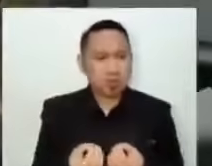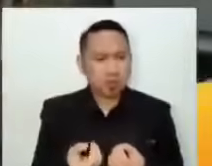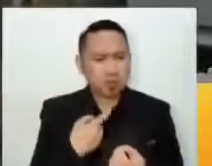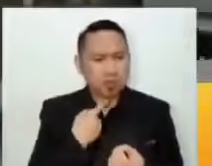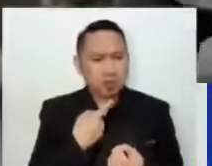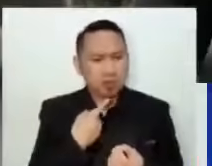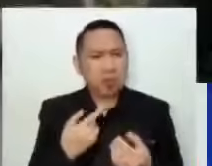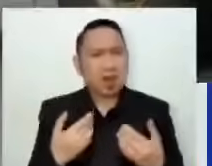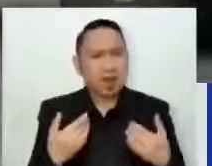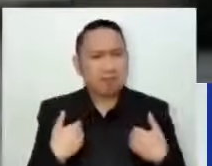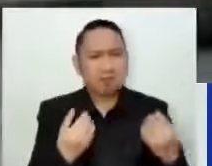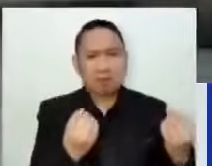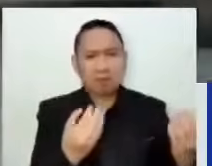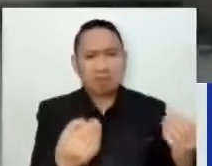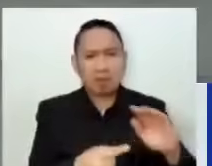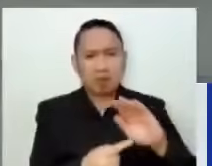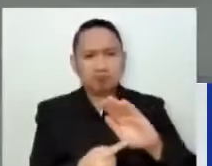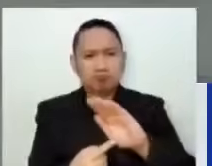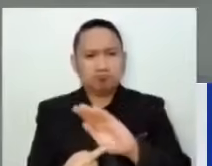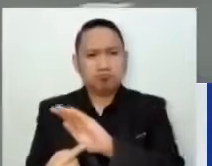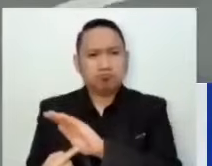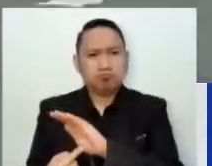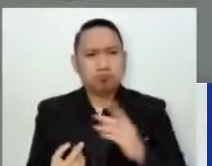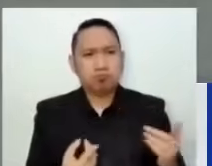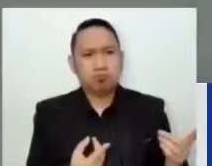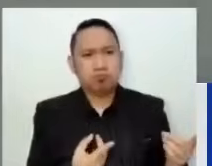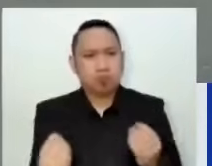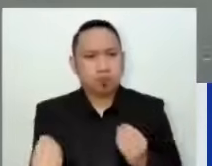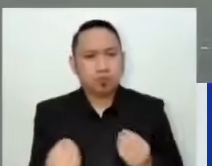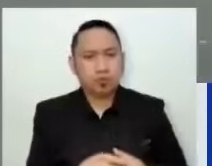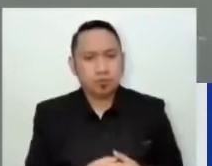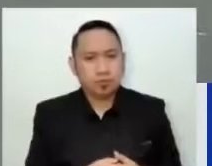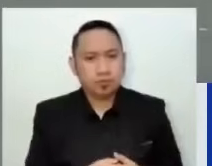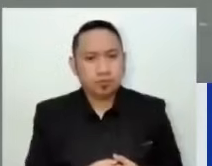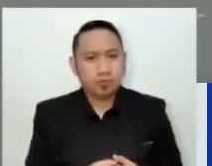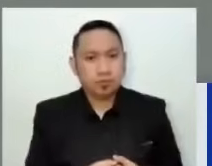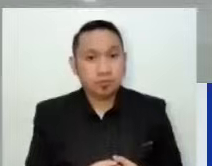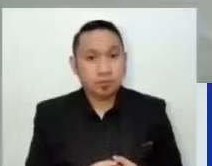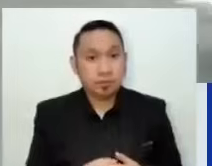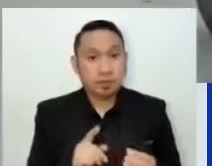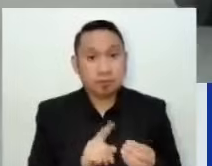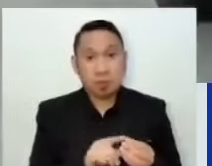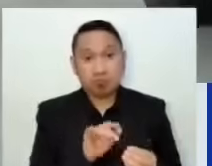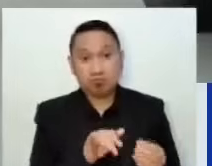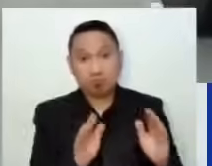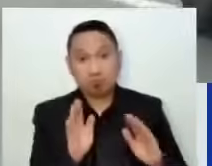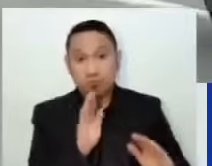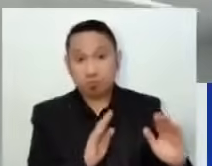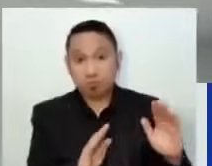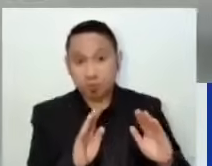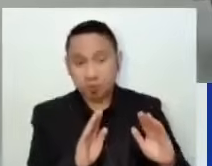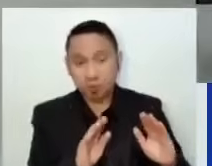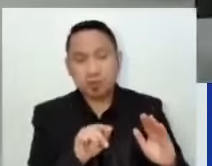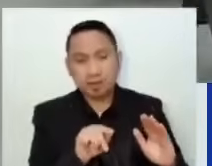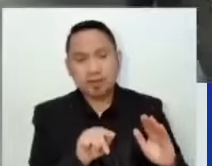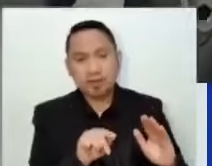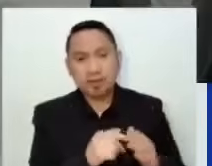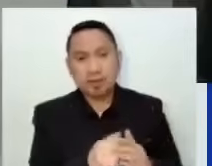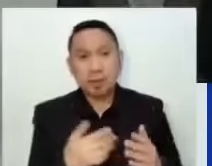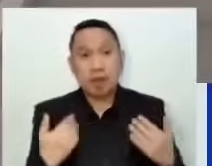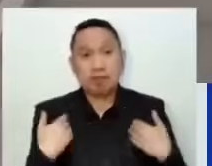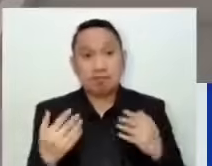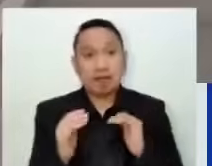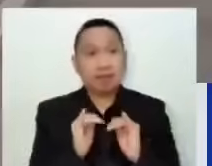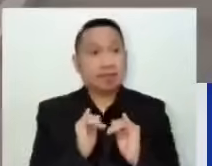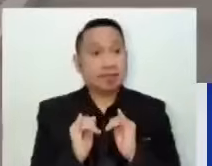na kanilang isasagawa. At kaugnay po ng isyong ito ay makausap po natin si Acting Chairman